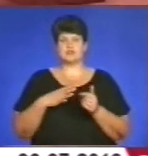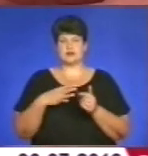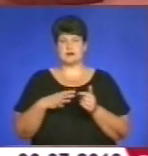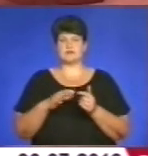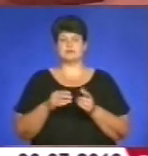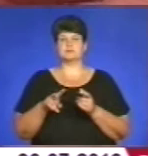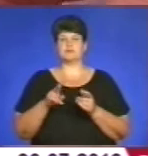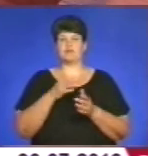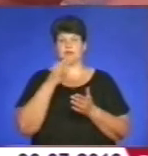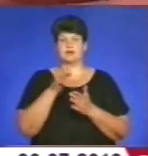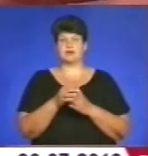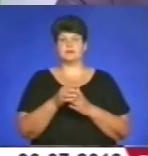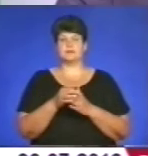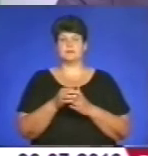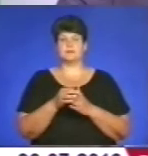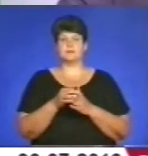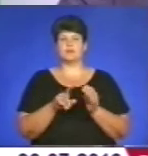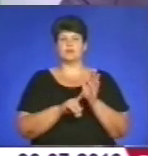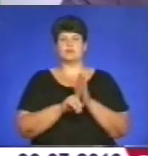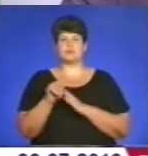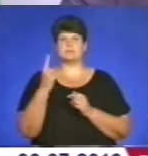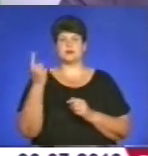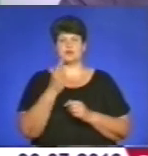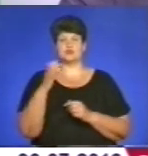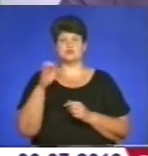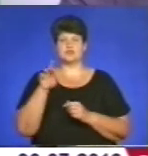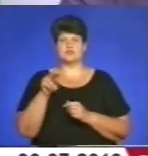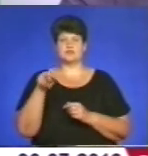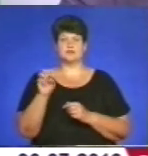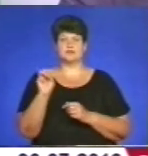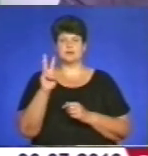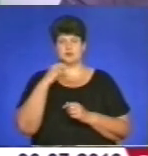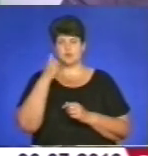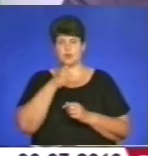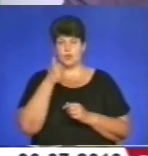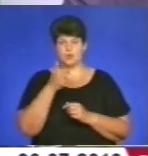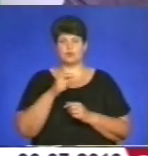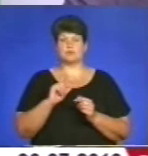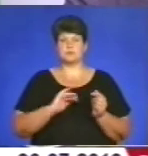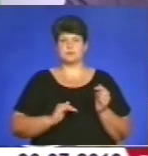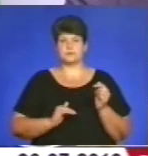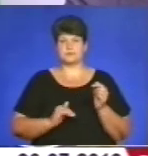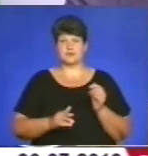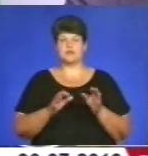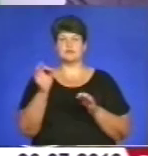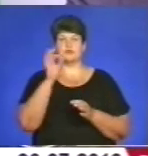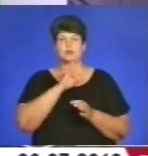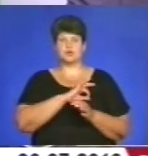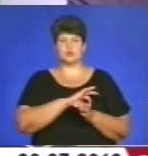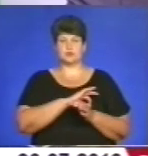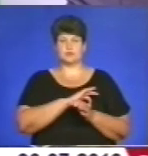Проте це крайній захід. Починаючи з 1.1.13 року, значить, суб'єкти господарювання, які